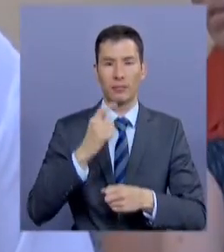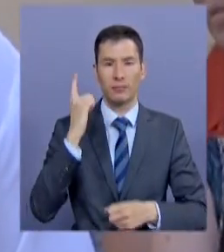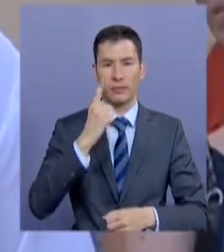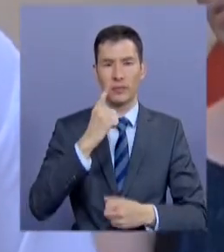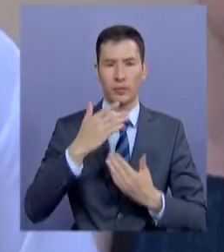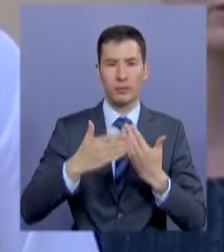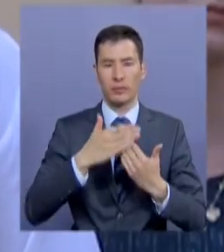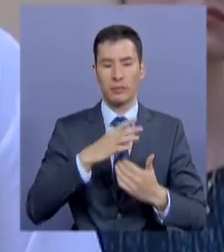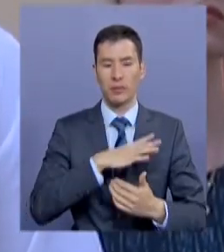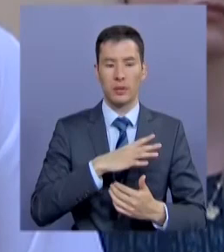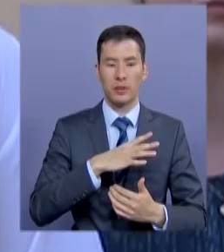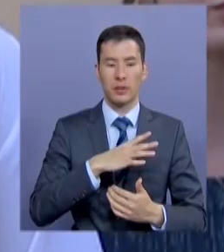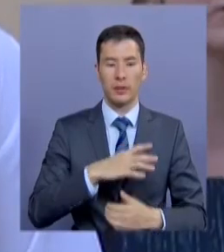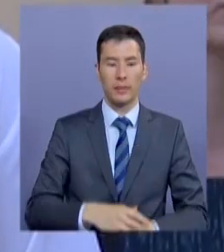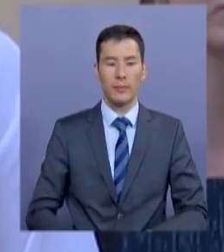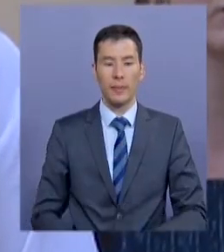жариялады барлық инспекторларға.